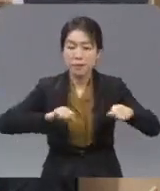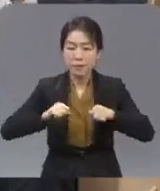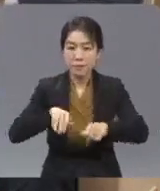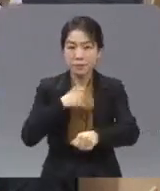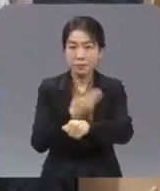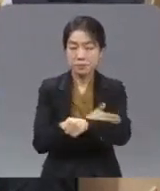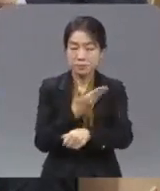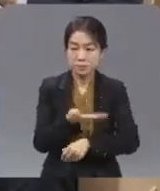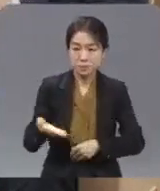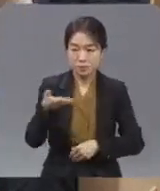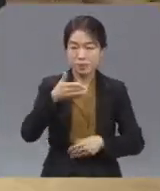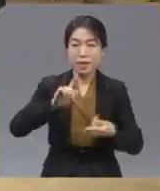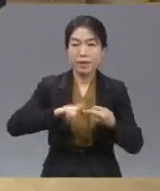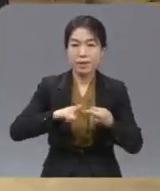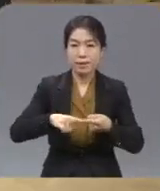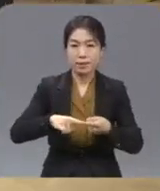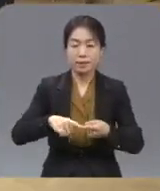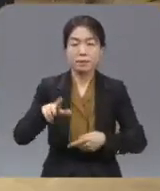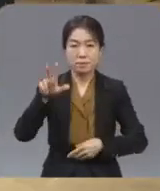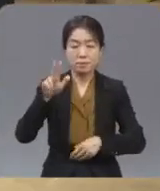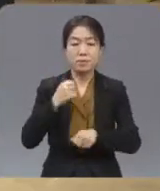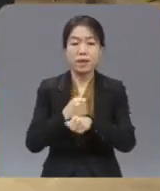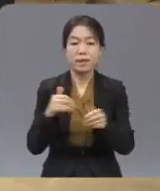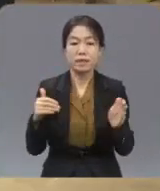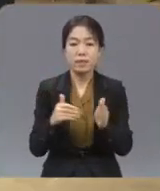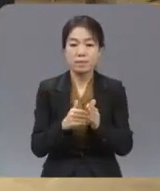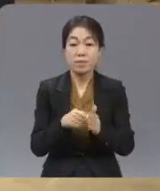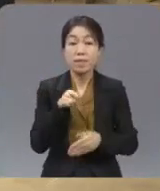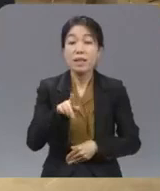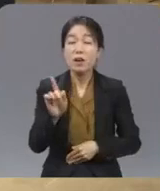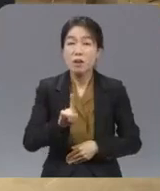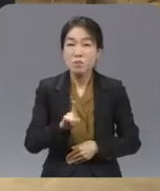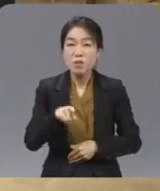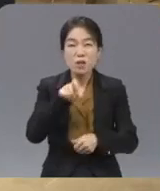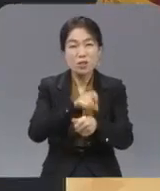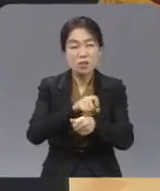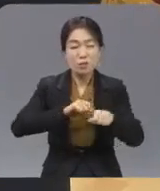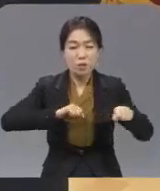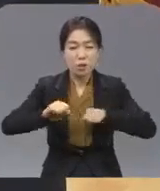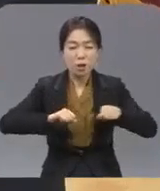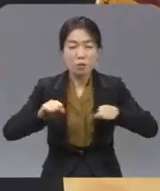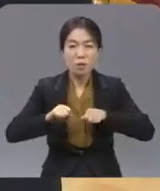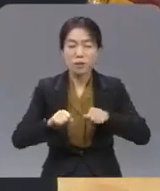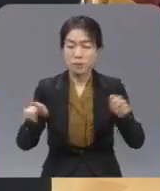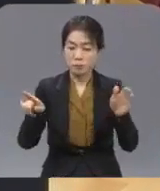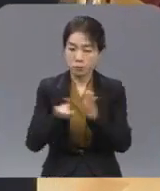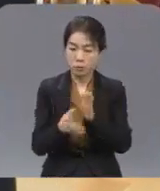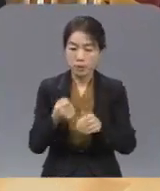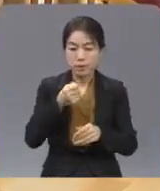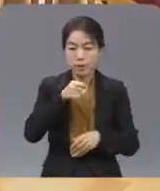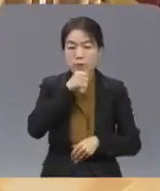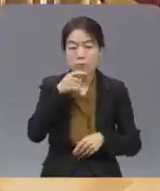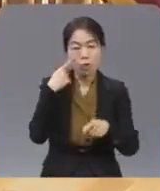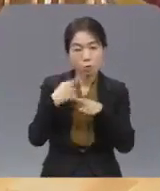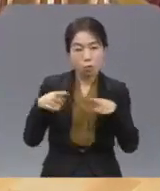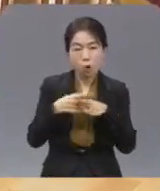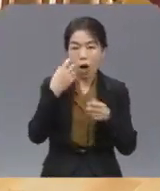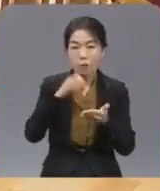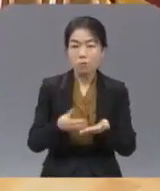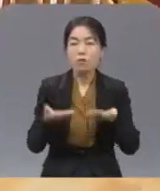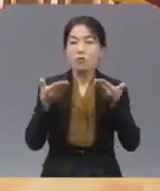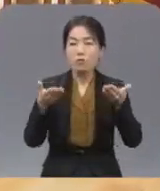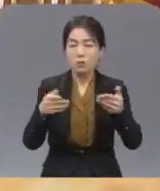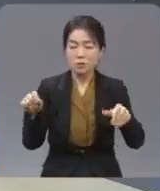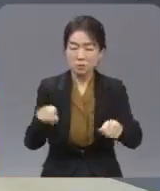대한 각오를 다졌습니다. 신광은 명장 제도는 직원의 영업 활동을 신뢰성 있는 지수로 평가해 포상하는